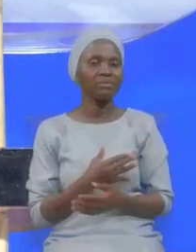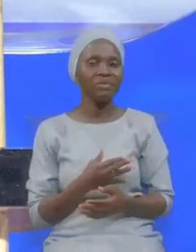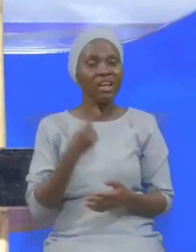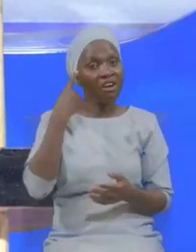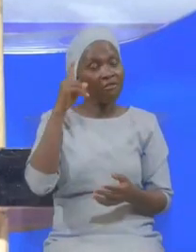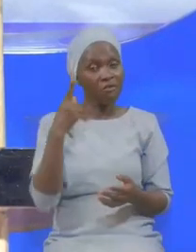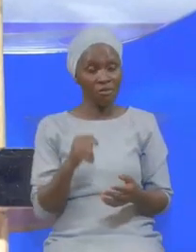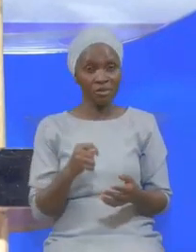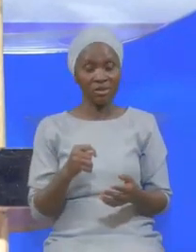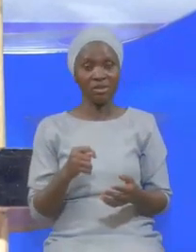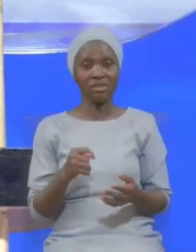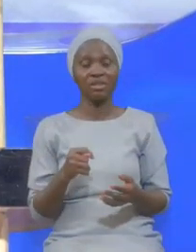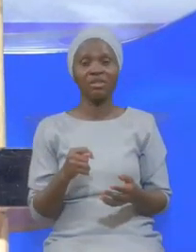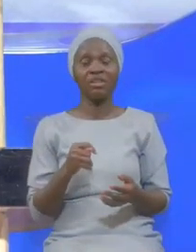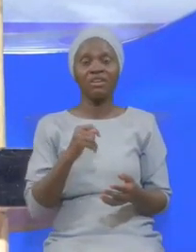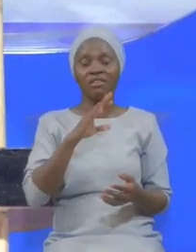Ne crains rien.